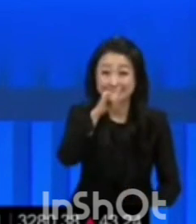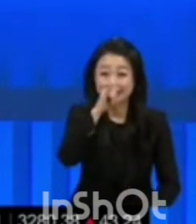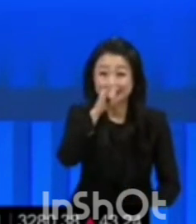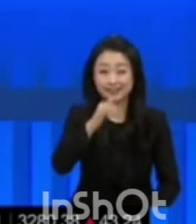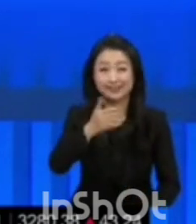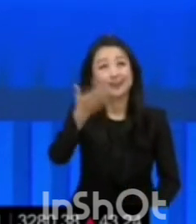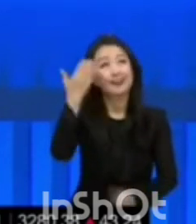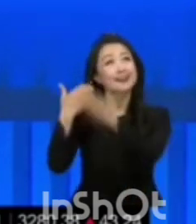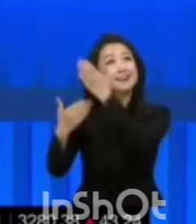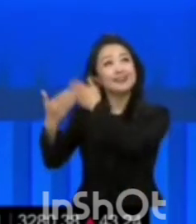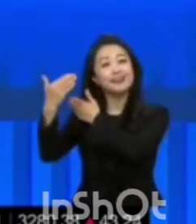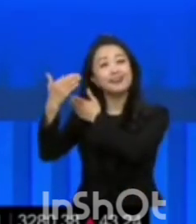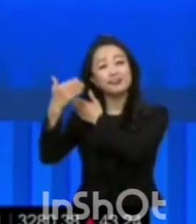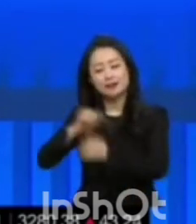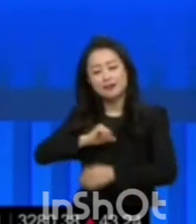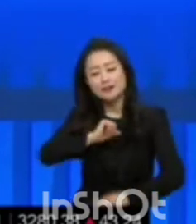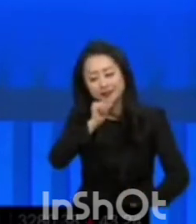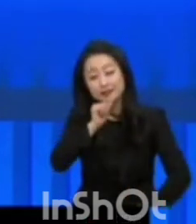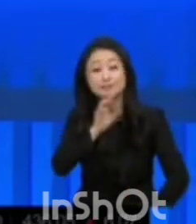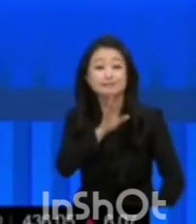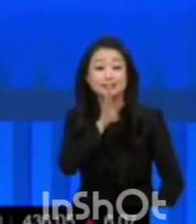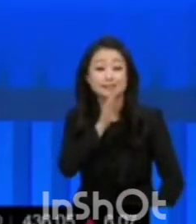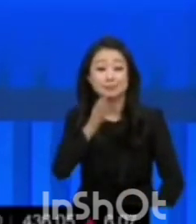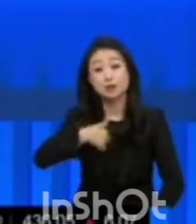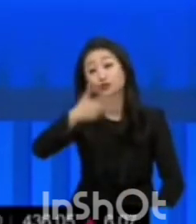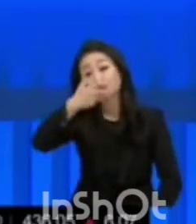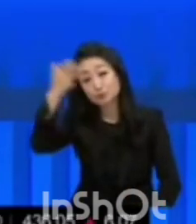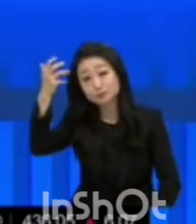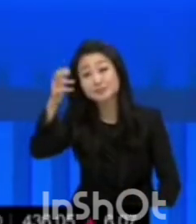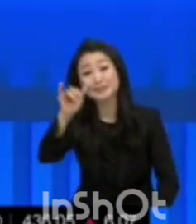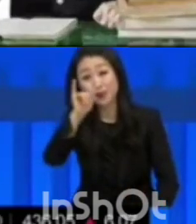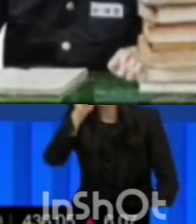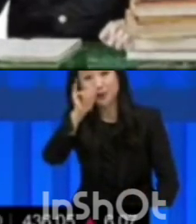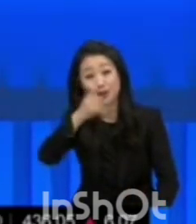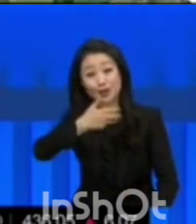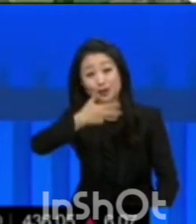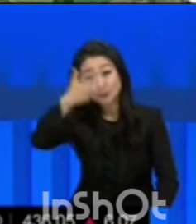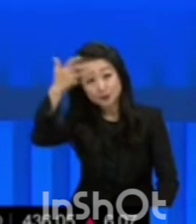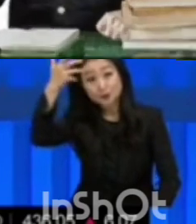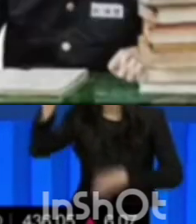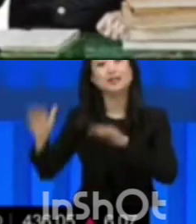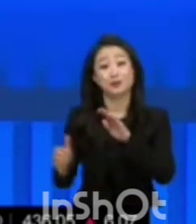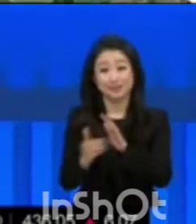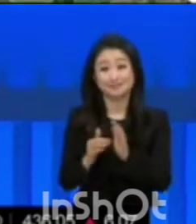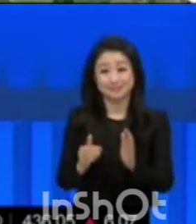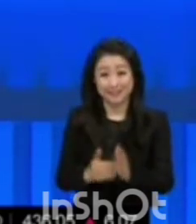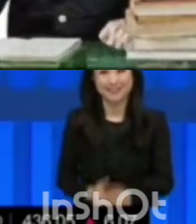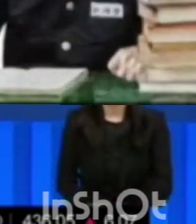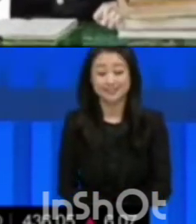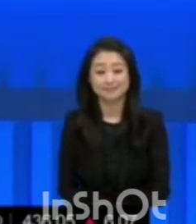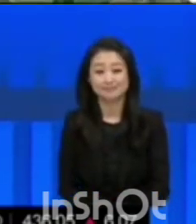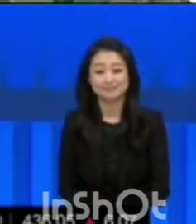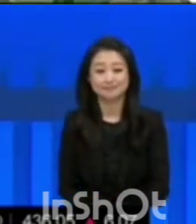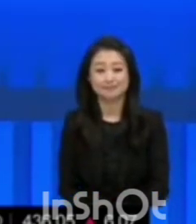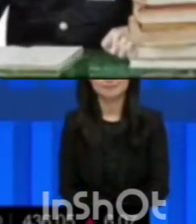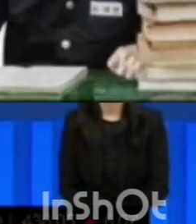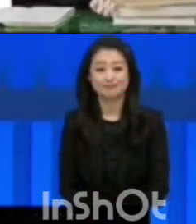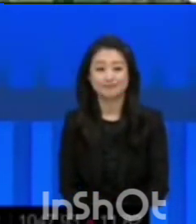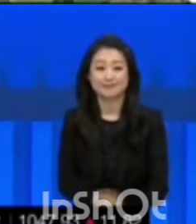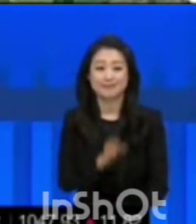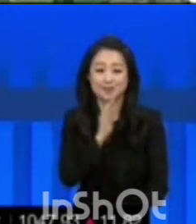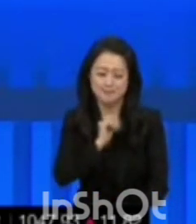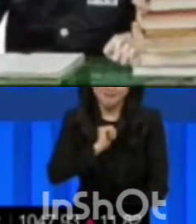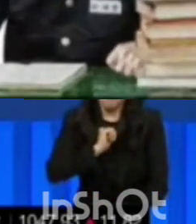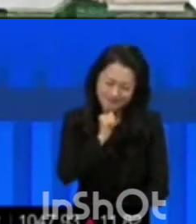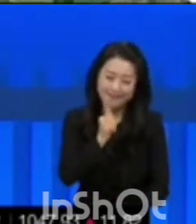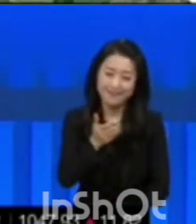드는 느낌이 그때는 어렵긴 했지만 꿈이 있었고 사실 저는 그 꿈을 이뤘죠. 개천에서